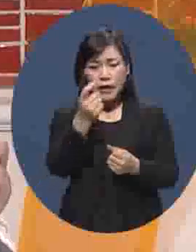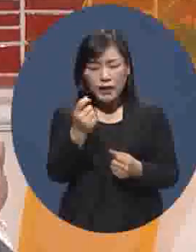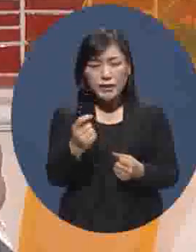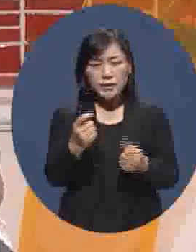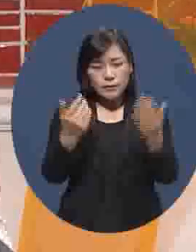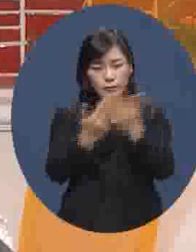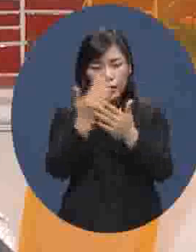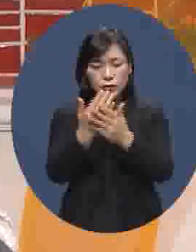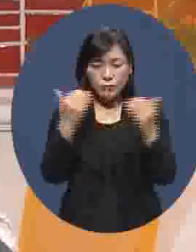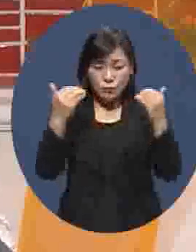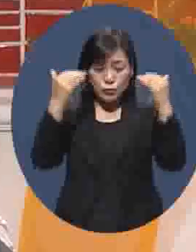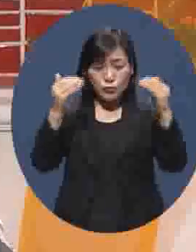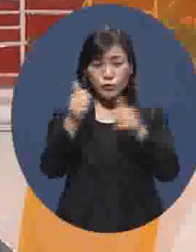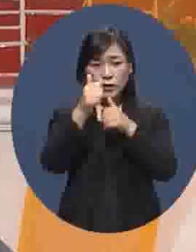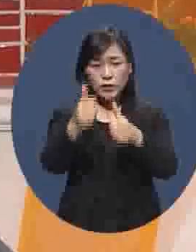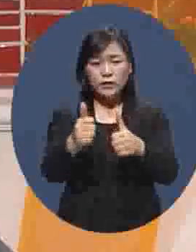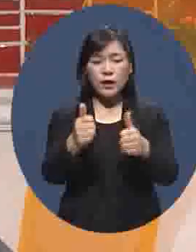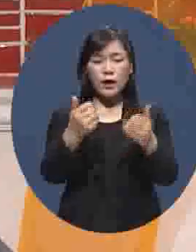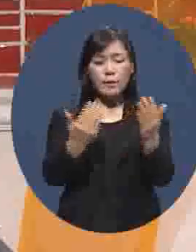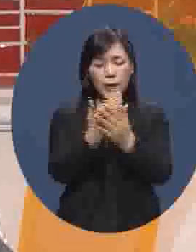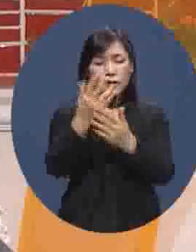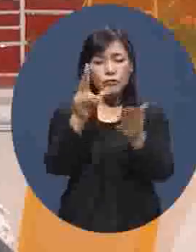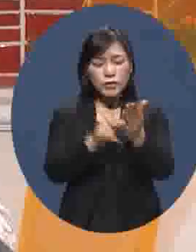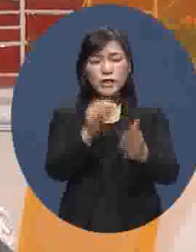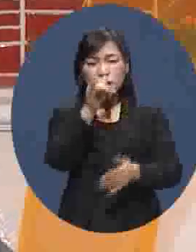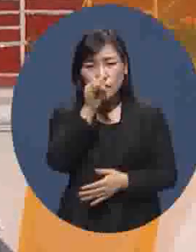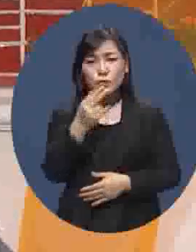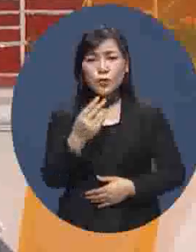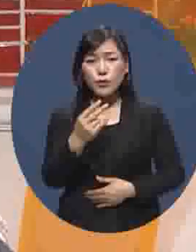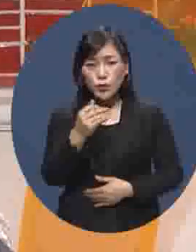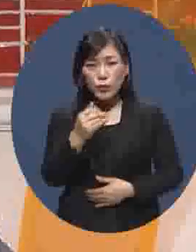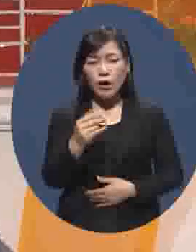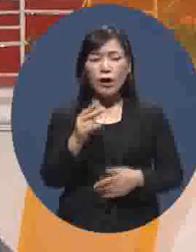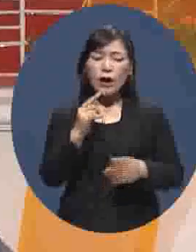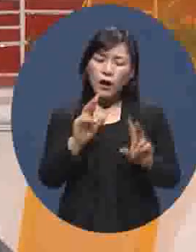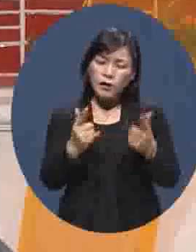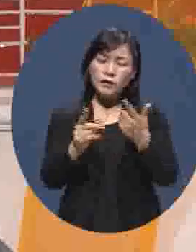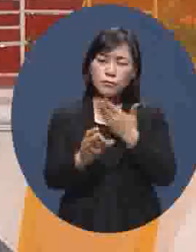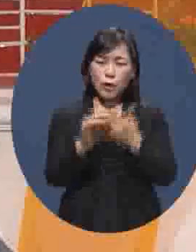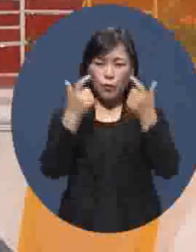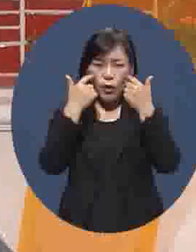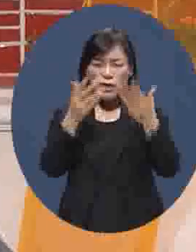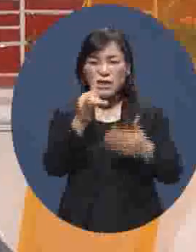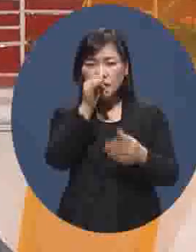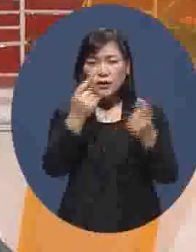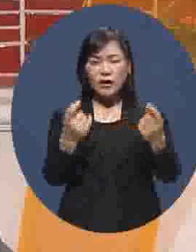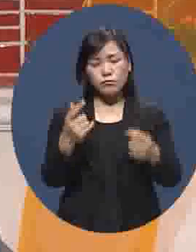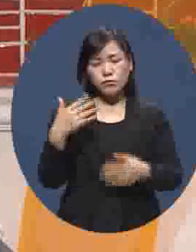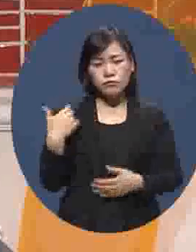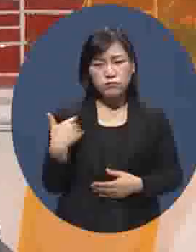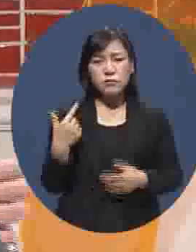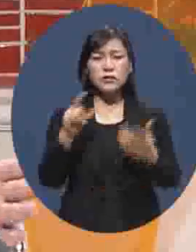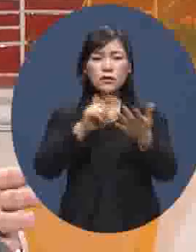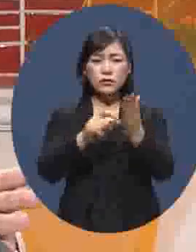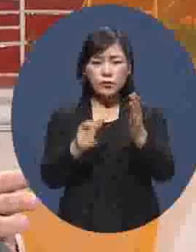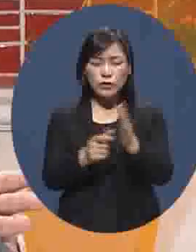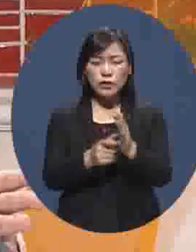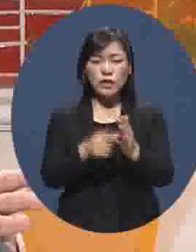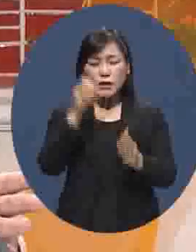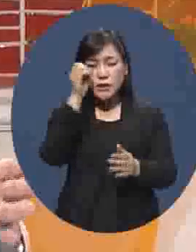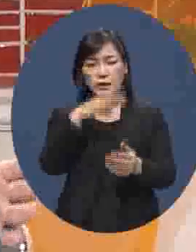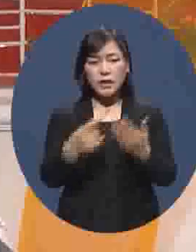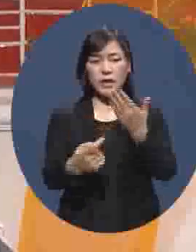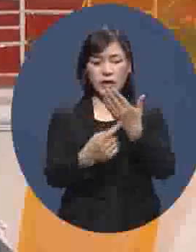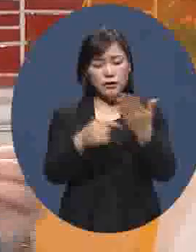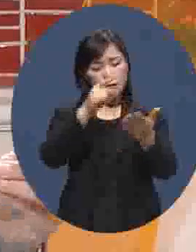통해서 얘가 발달 문제가 있을 수도 있고 아니면은 확실히 있는 것 같고 아니면 모르겠다 이런 걸 하는 스크리닝